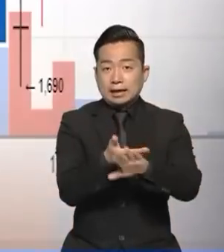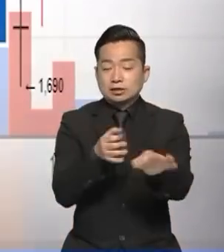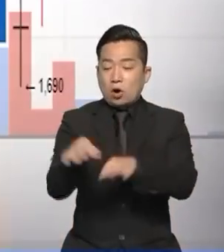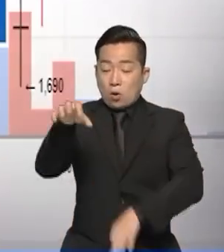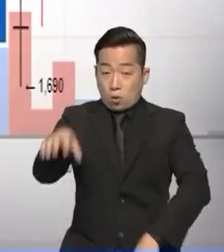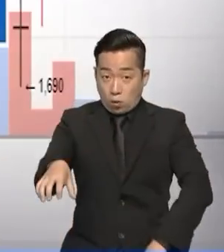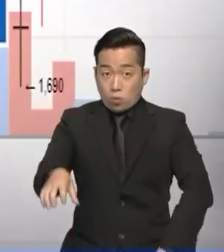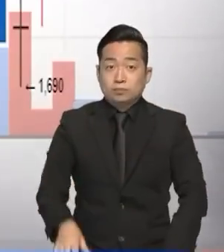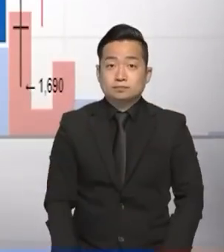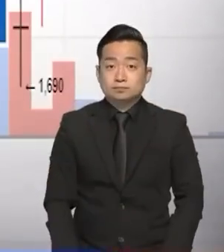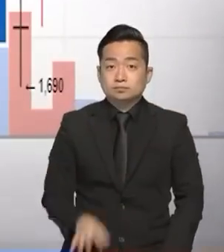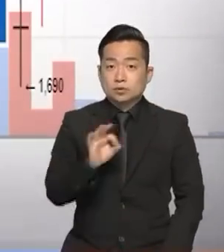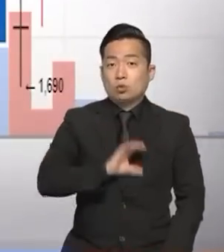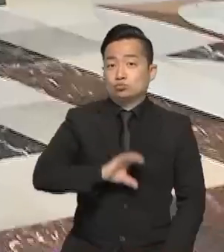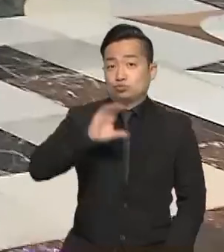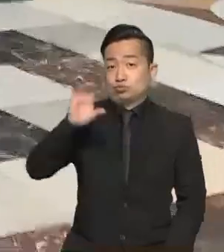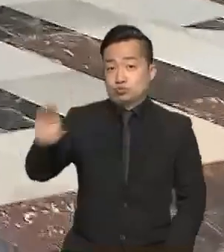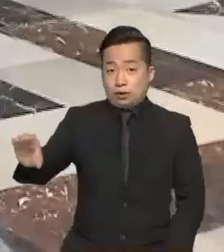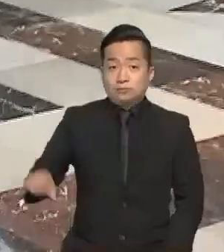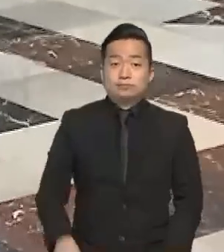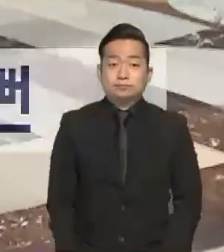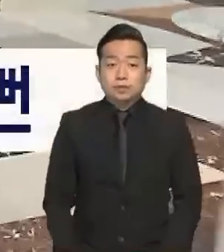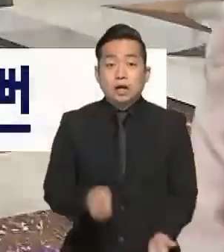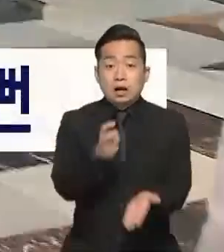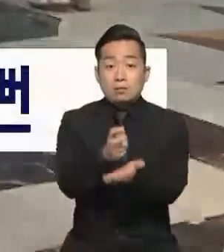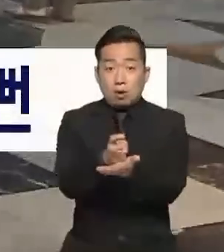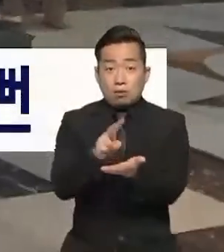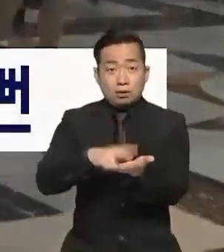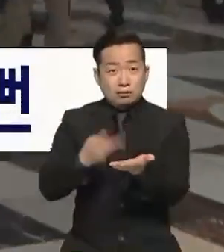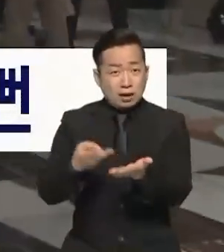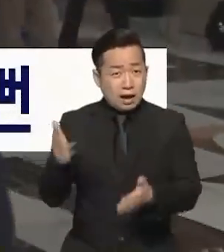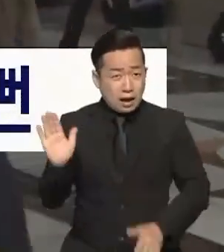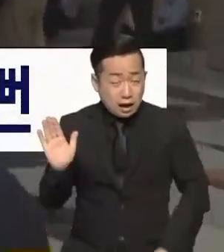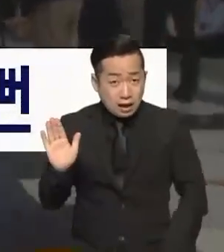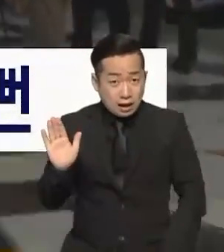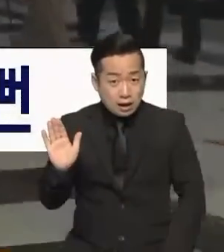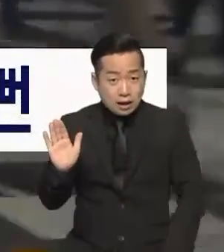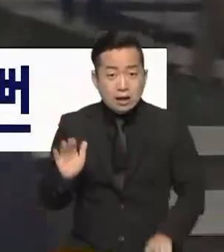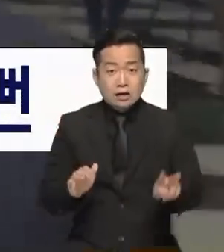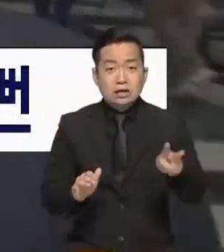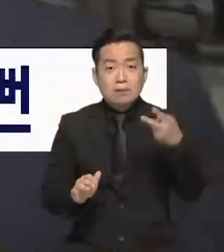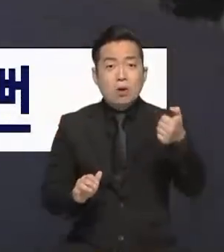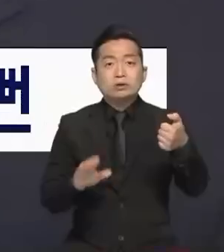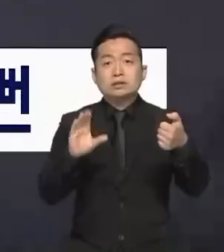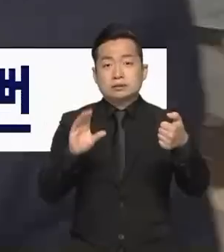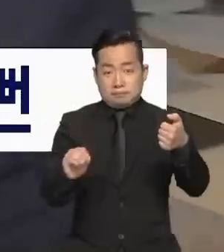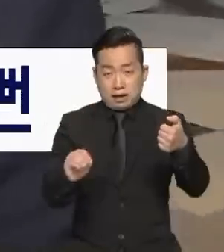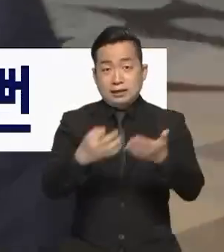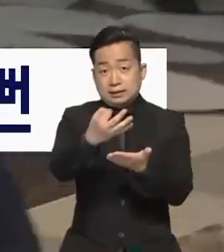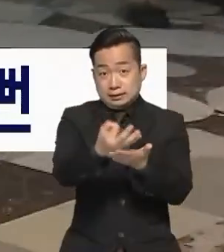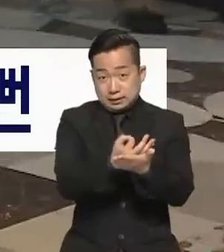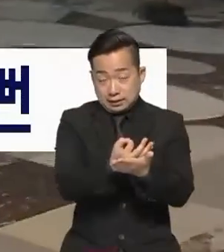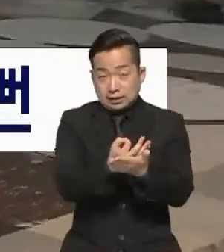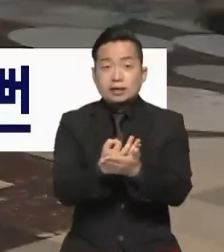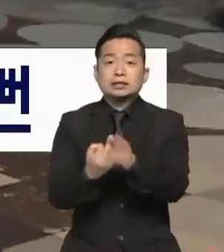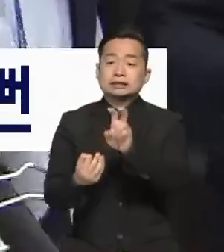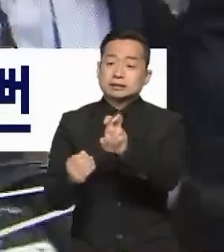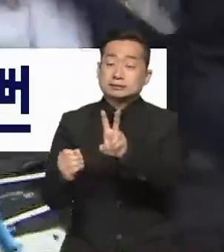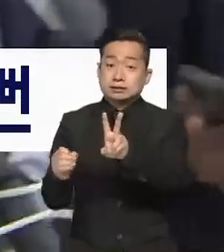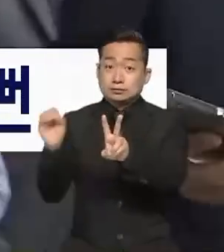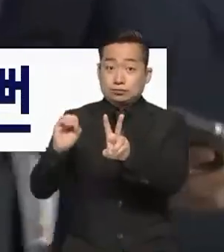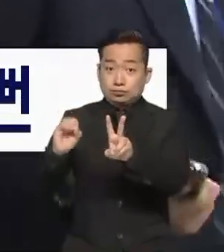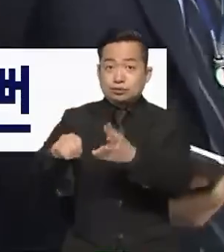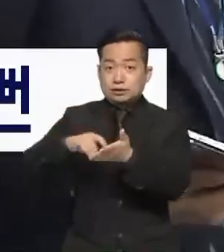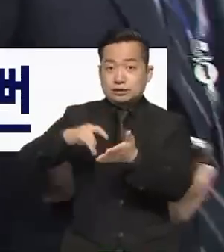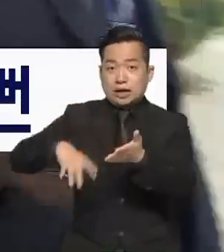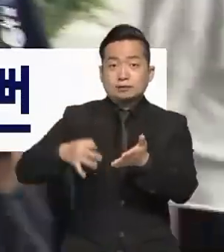있는 가상화폐에 투자했습니다. 법이 개정되지 않았다면 김 의원은 250만 원 이상 투자 소득의 22%를